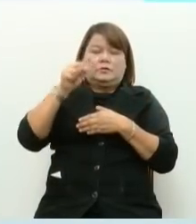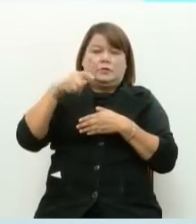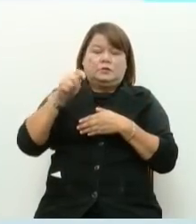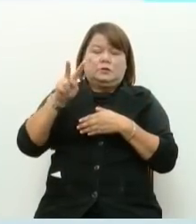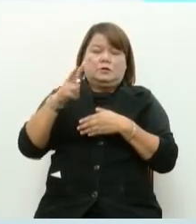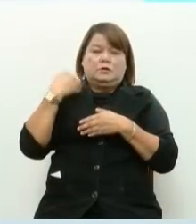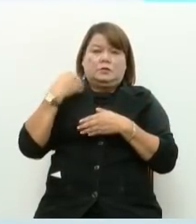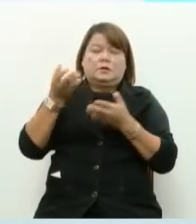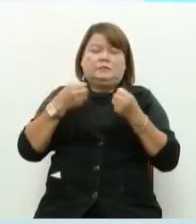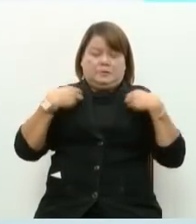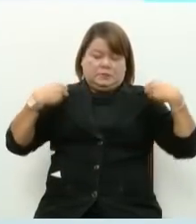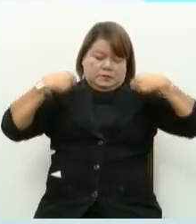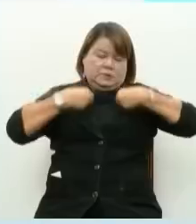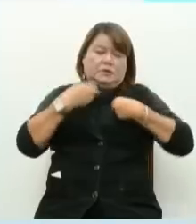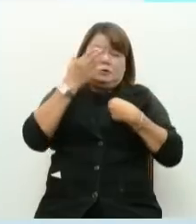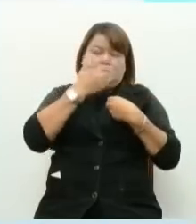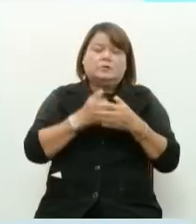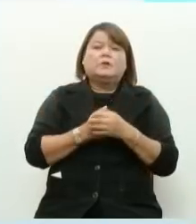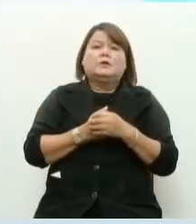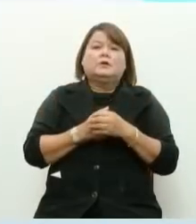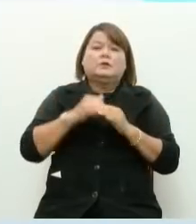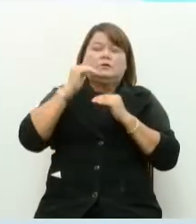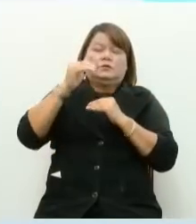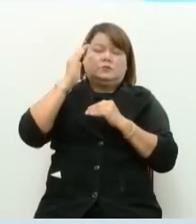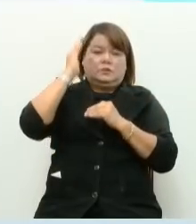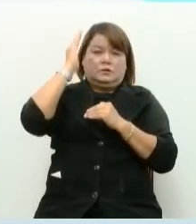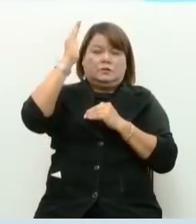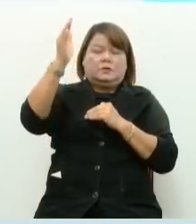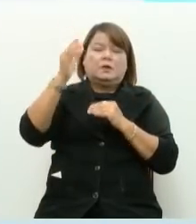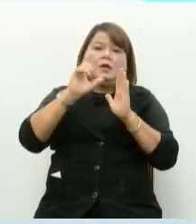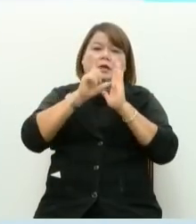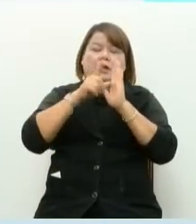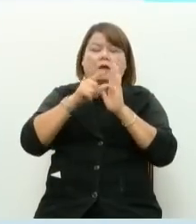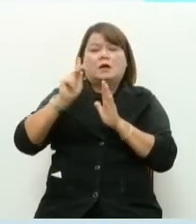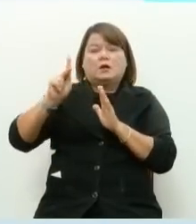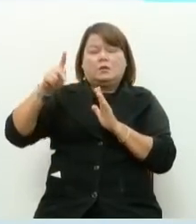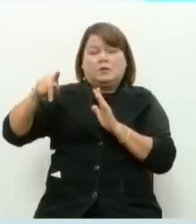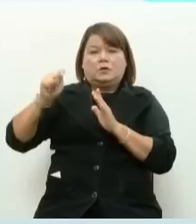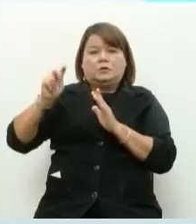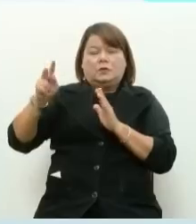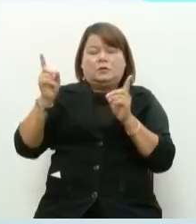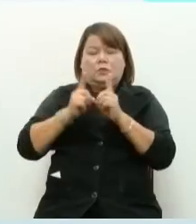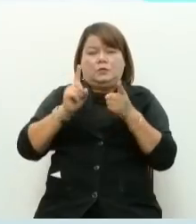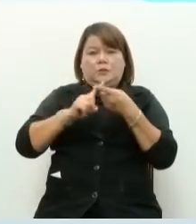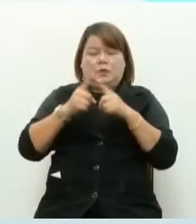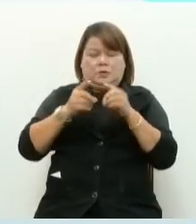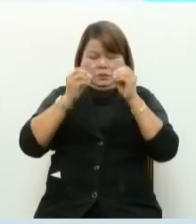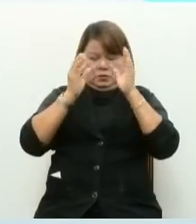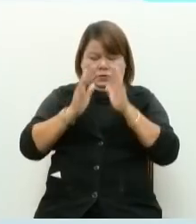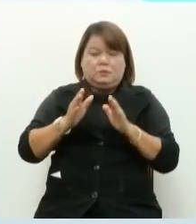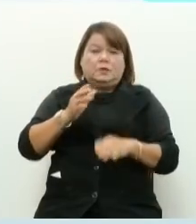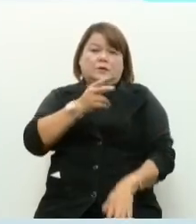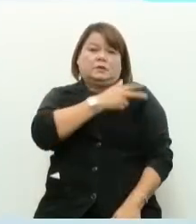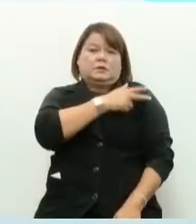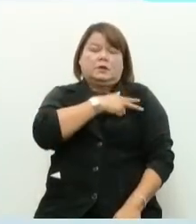สวยๆจากรายการผู้เช้ากันค่ะท่านผู้ชมคะในช่วงต่อไปนั่นคือช่วงเลขาธิการกปทพบเพื่อนครูซึ่งในวันนี้ทุกท่านจะได้พบกับท่านดร.อมพ